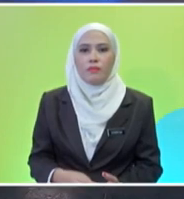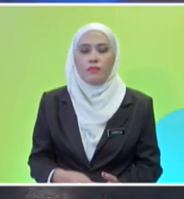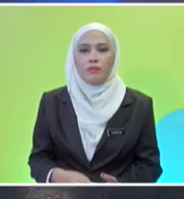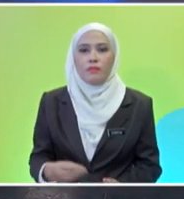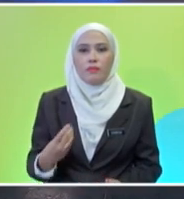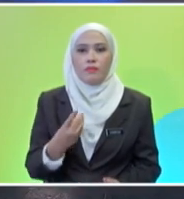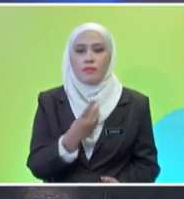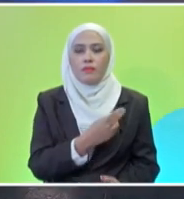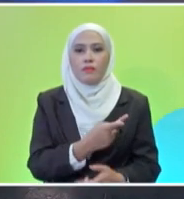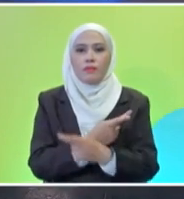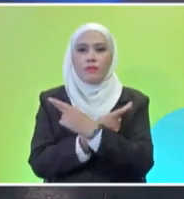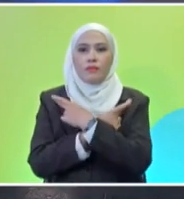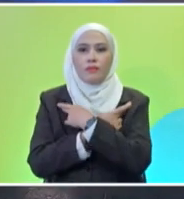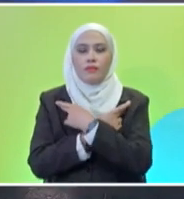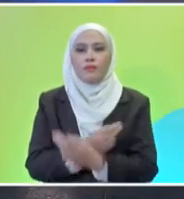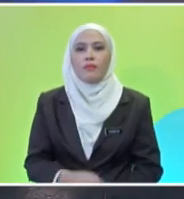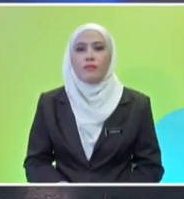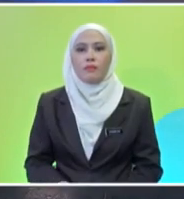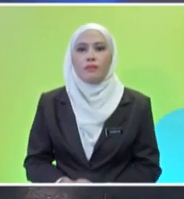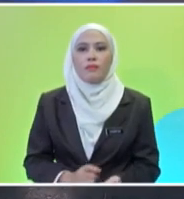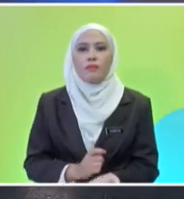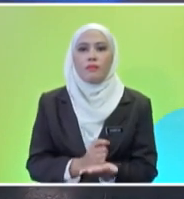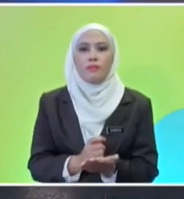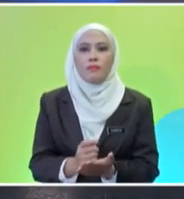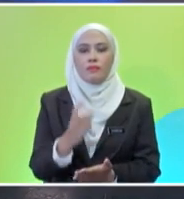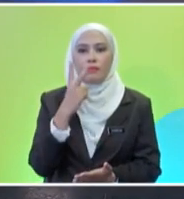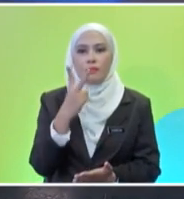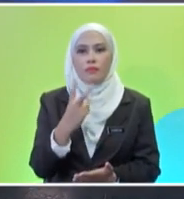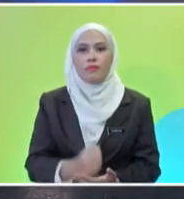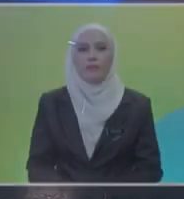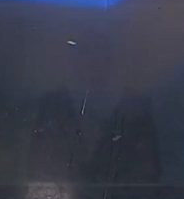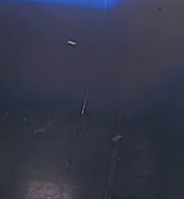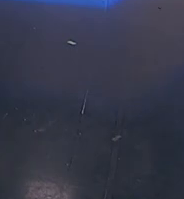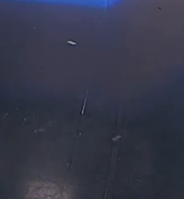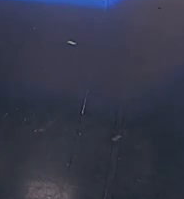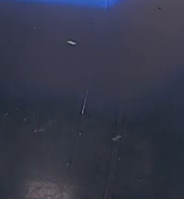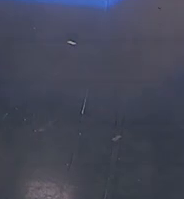teruskan Anda menonton di Net TV GPM jumpa lagi sejak nanti